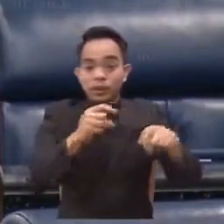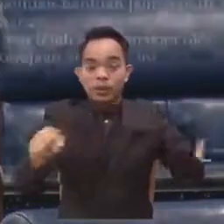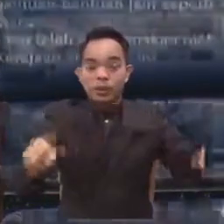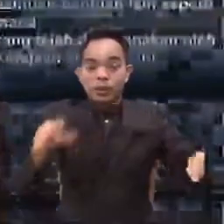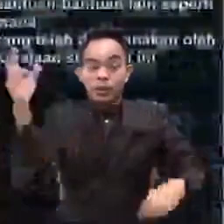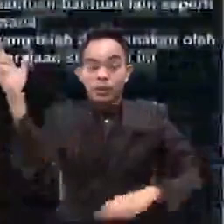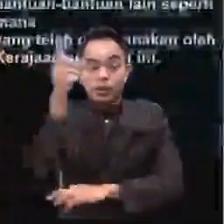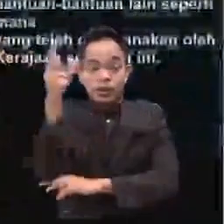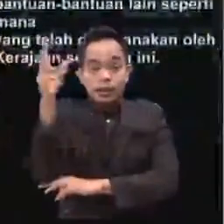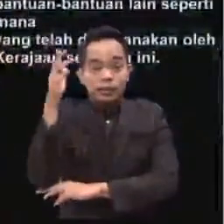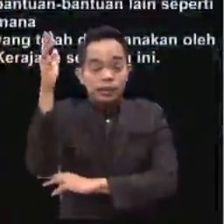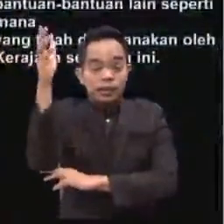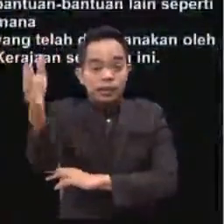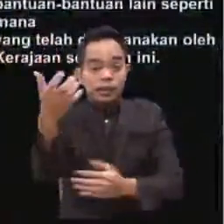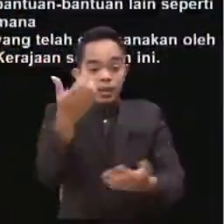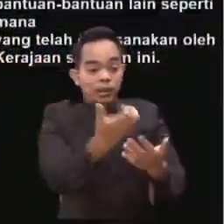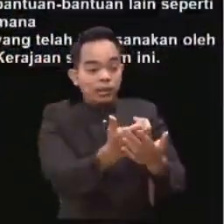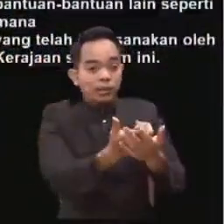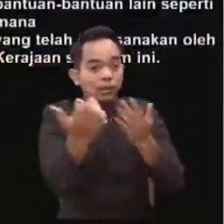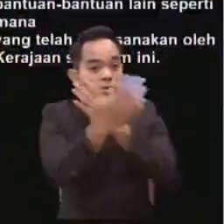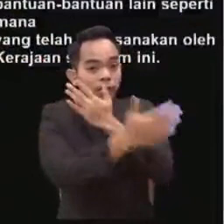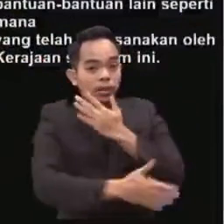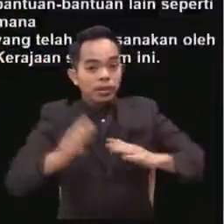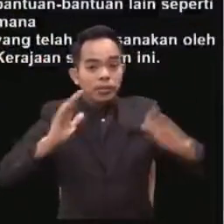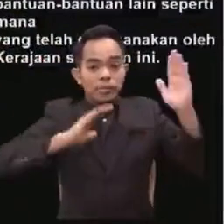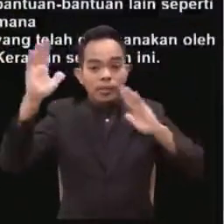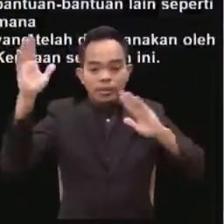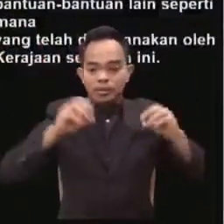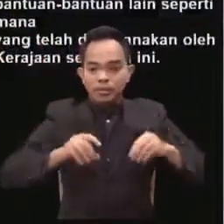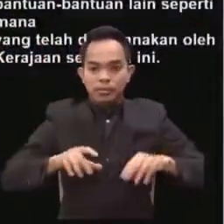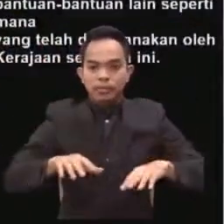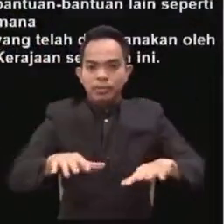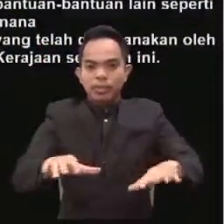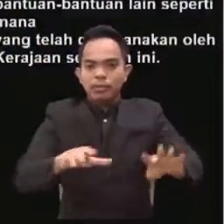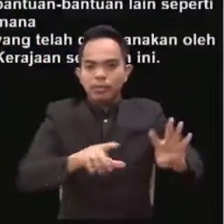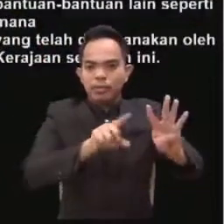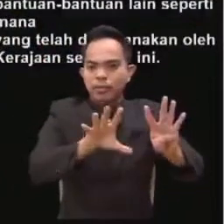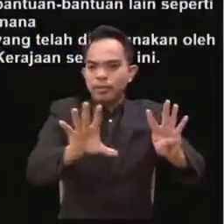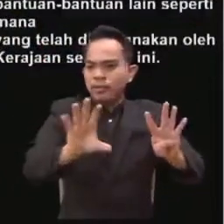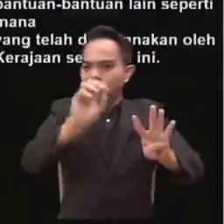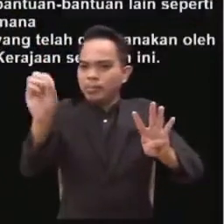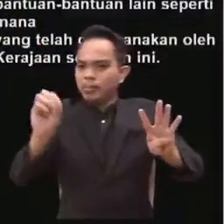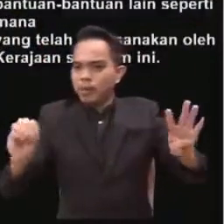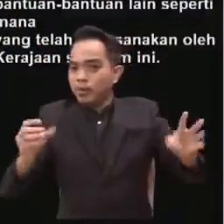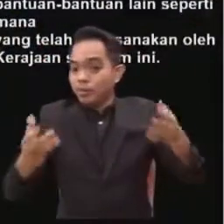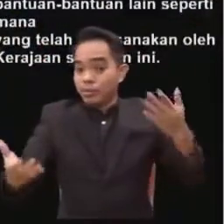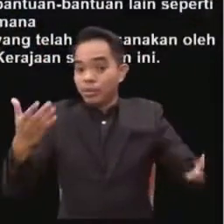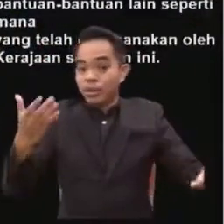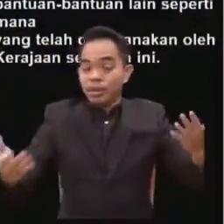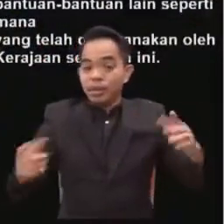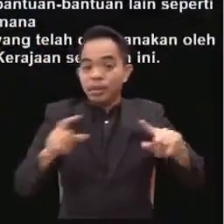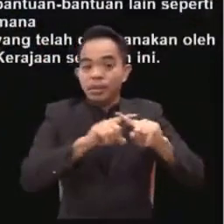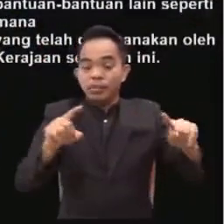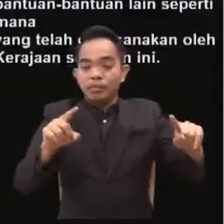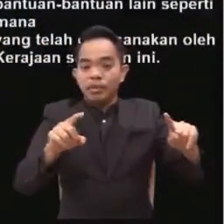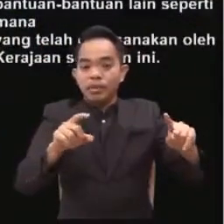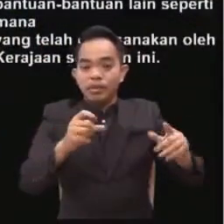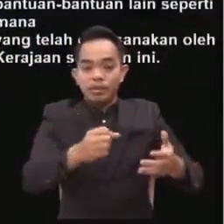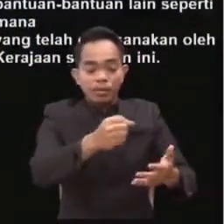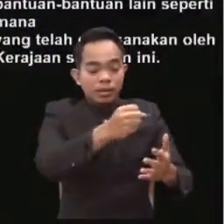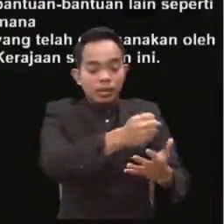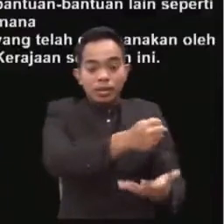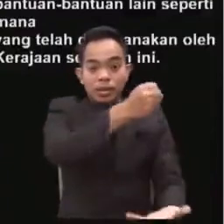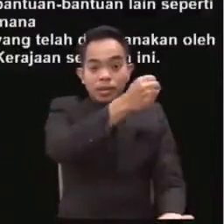menjangkelkan ekonomi Malaysia akan berkembang sekitar 4 kepulauan lima peratus malah tabung keuangan antar bangsa